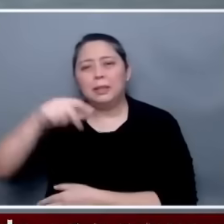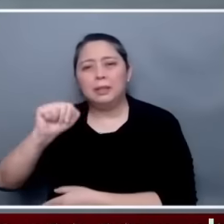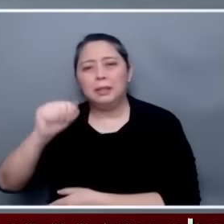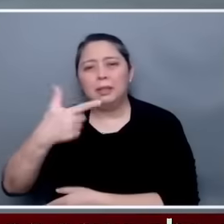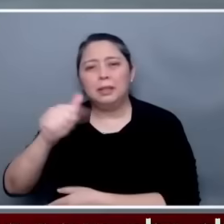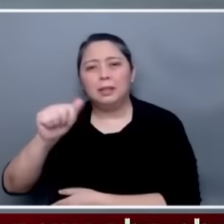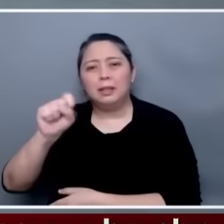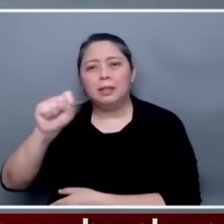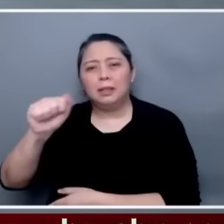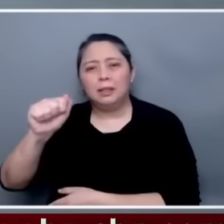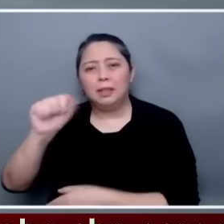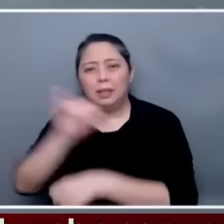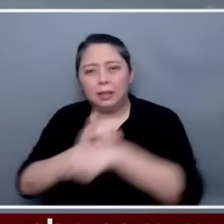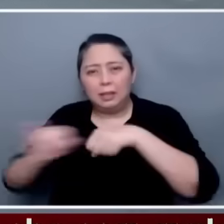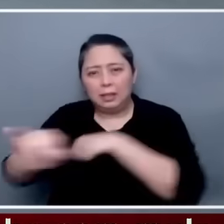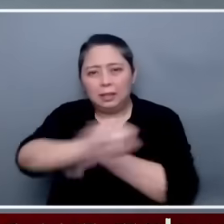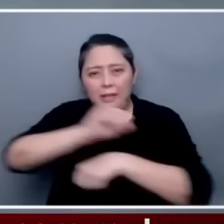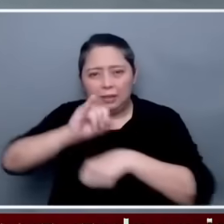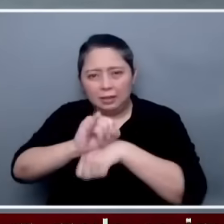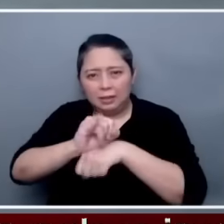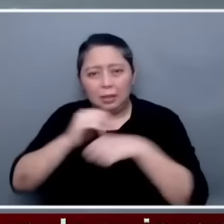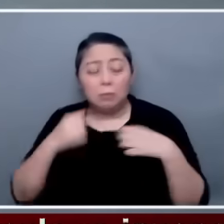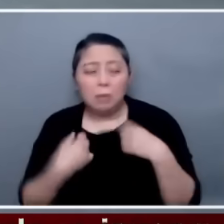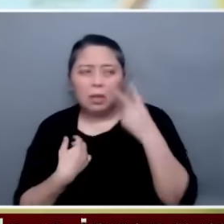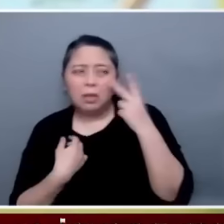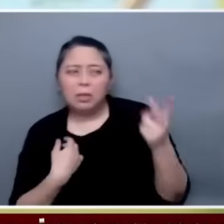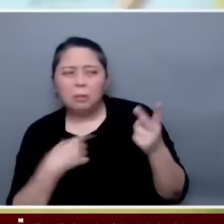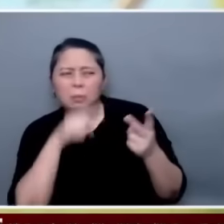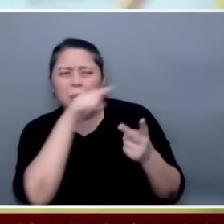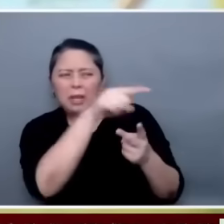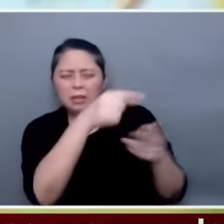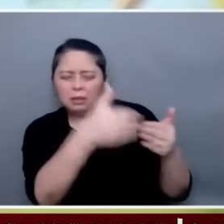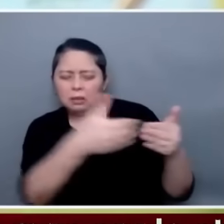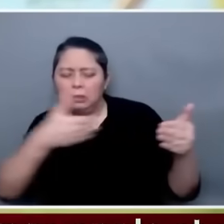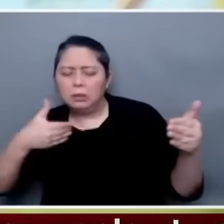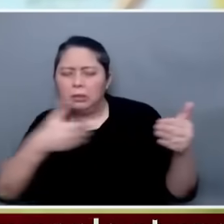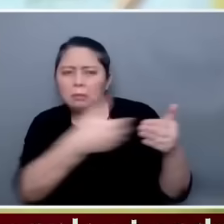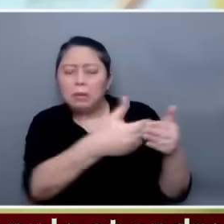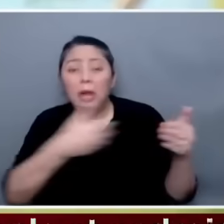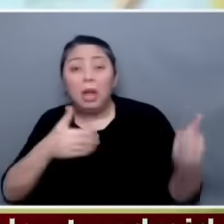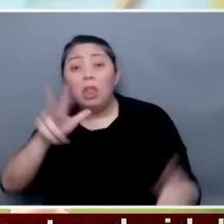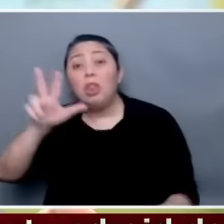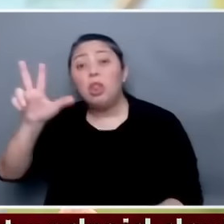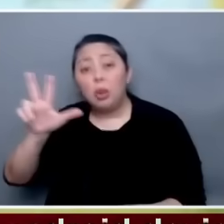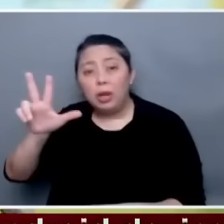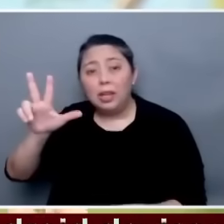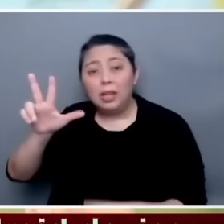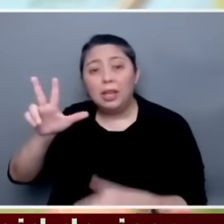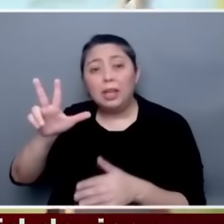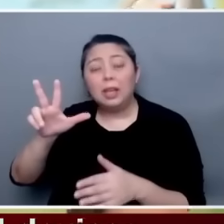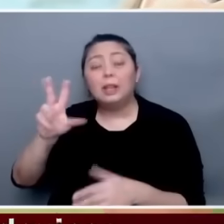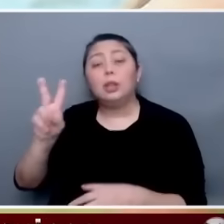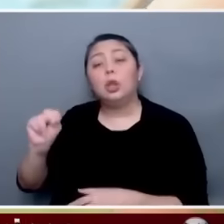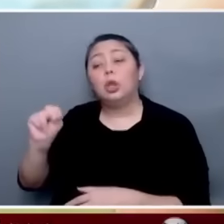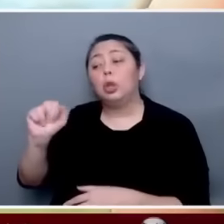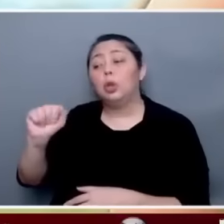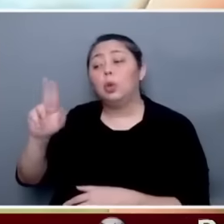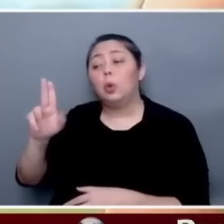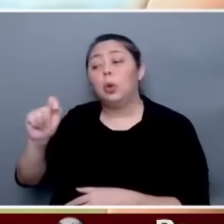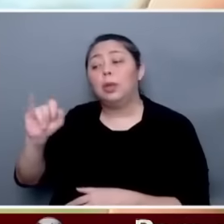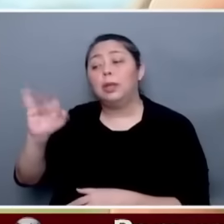nautical miles ang layo nito mula sa pampang ng Pag-asa. Yan yung hindi maganda dito sa mga nangyayari na